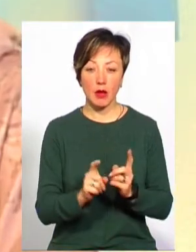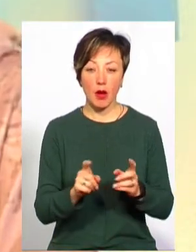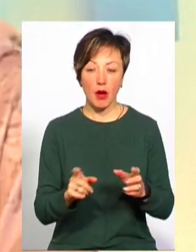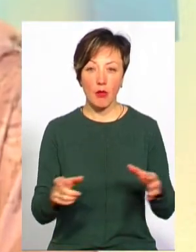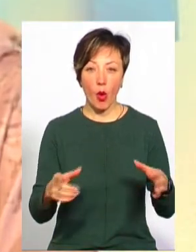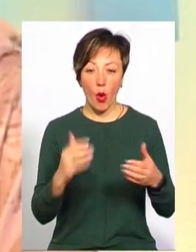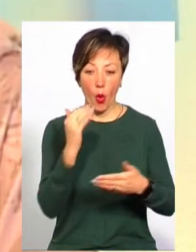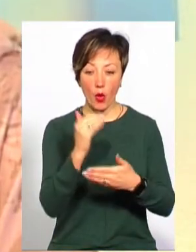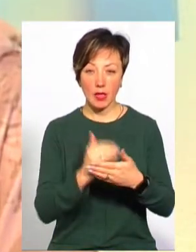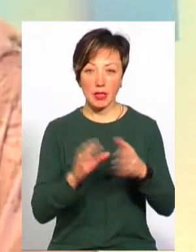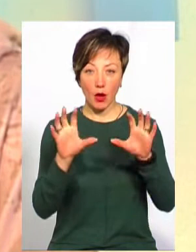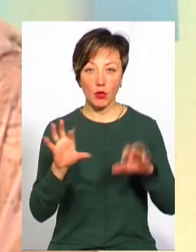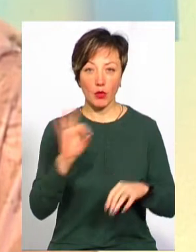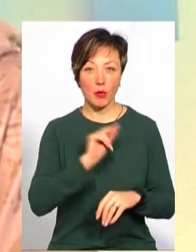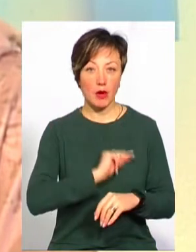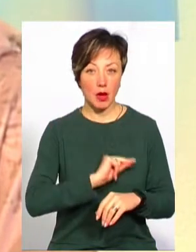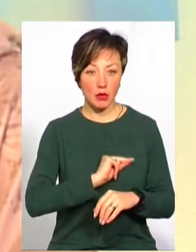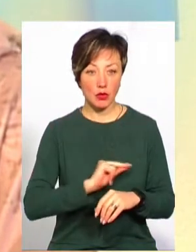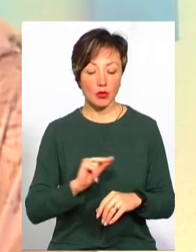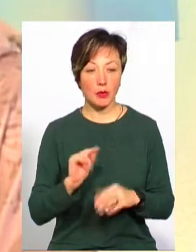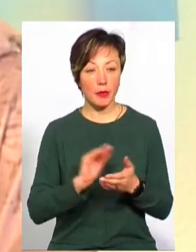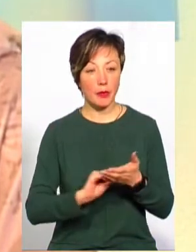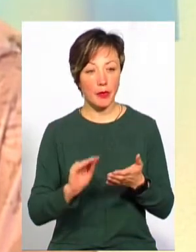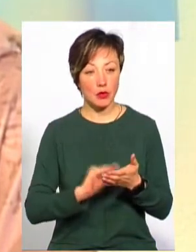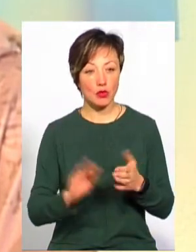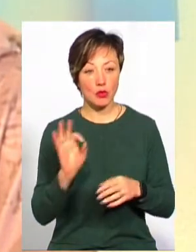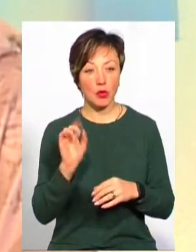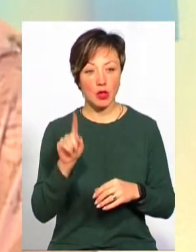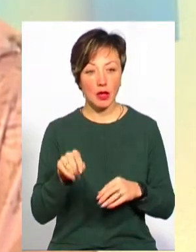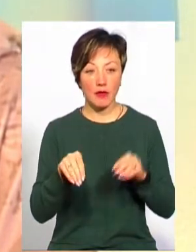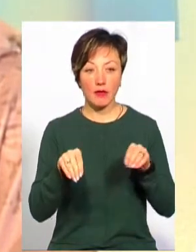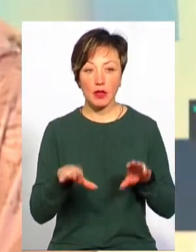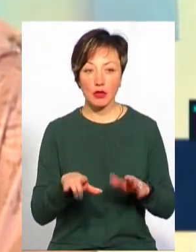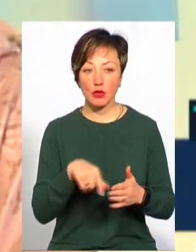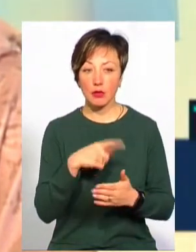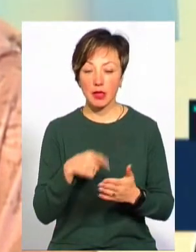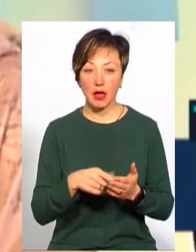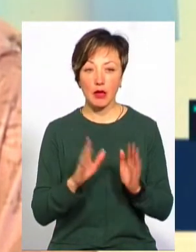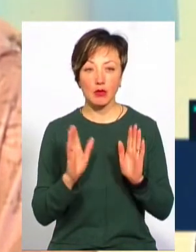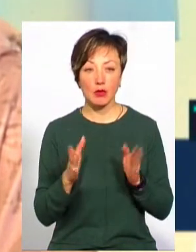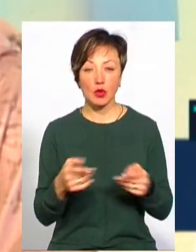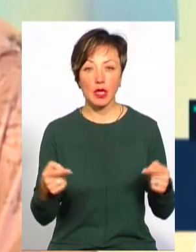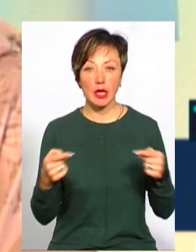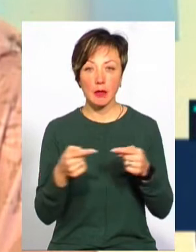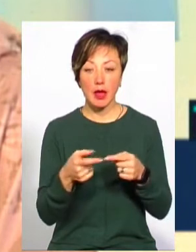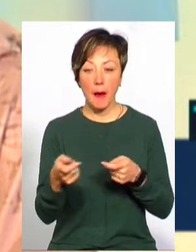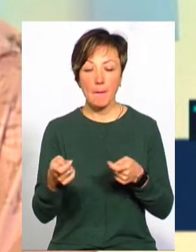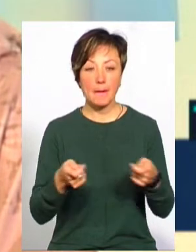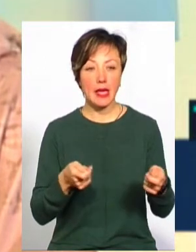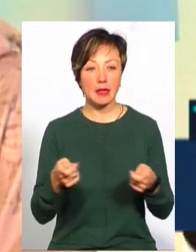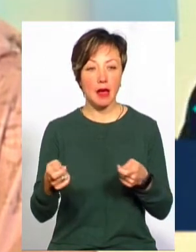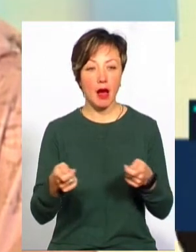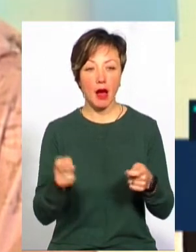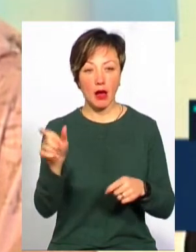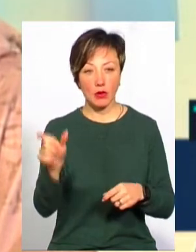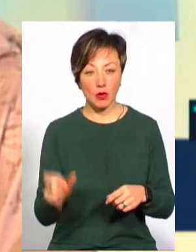законів про працю, іменно в закон пишуть, що про те, що вирішують питання, буде іменно медіатори, через медіатора,